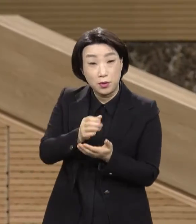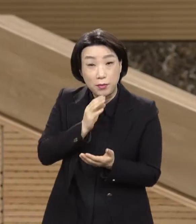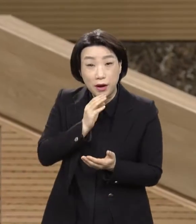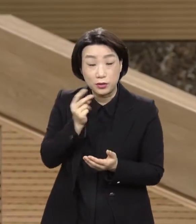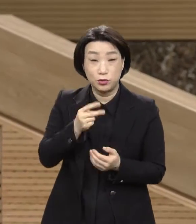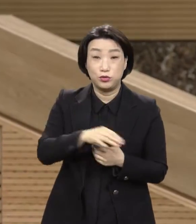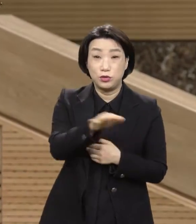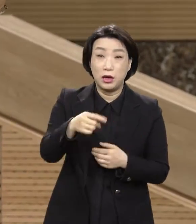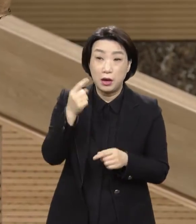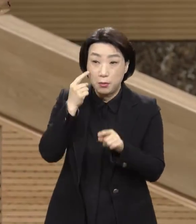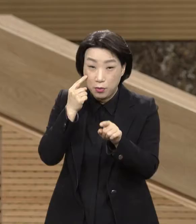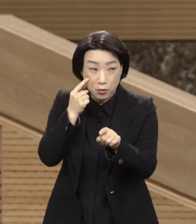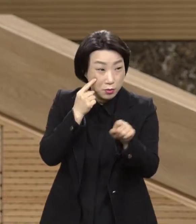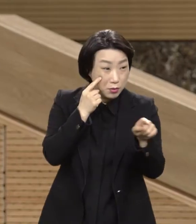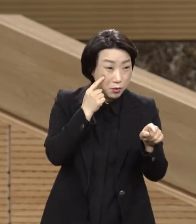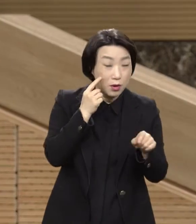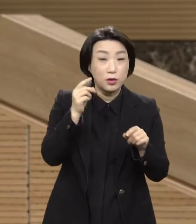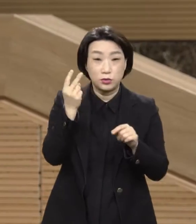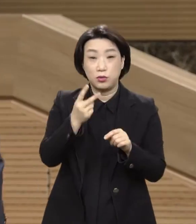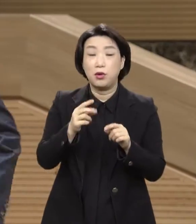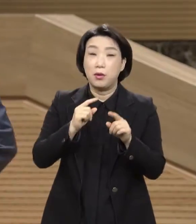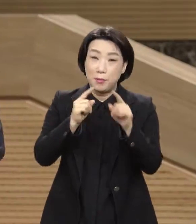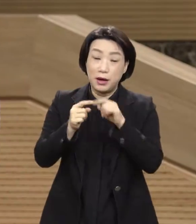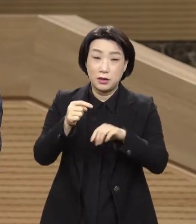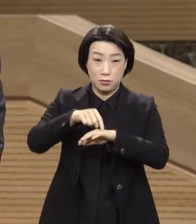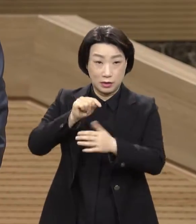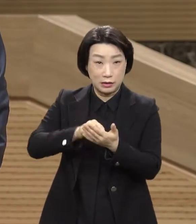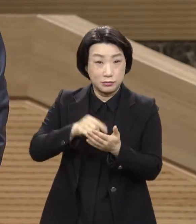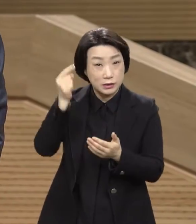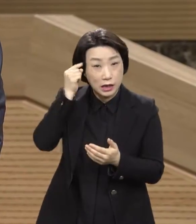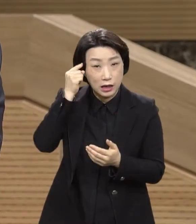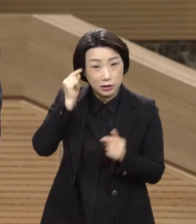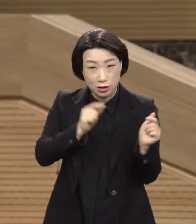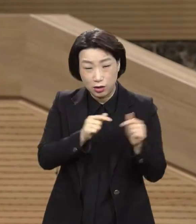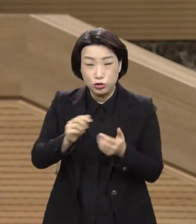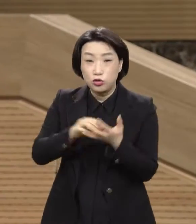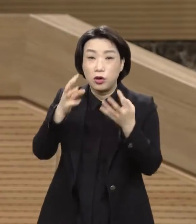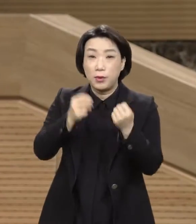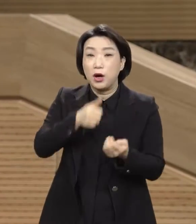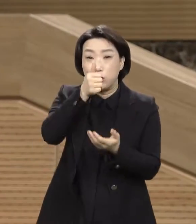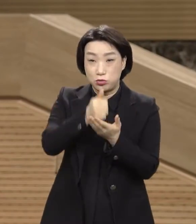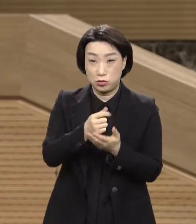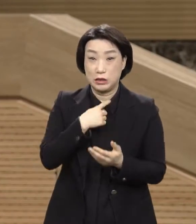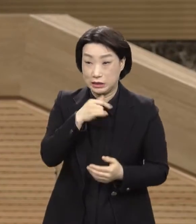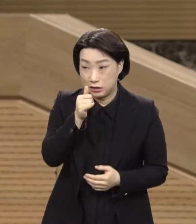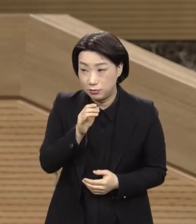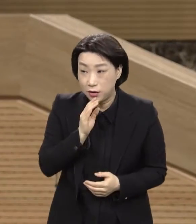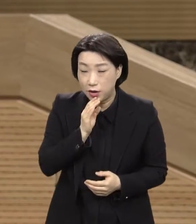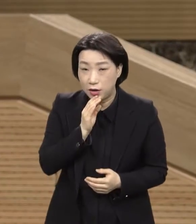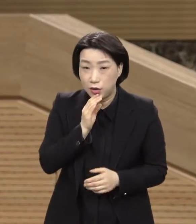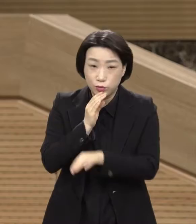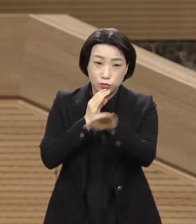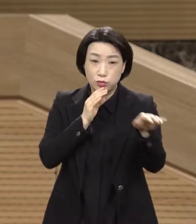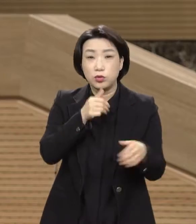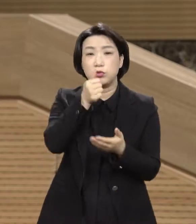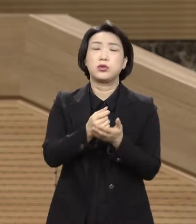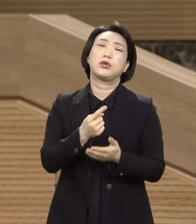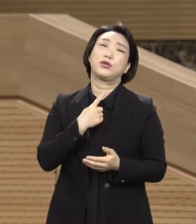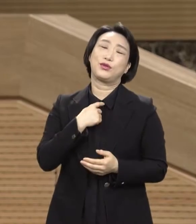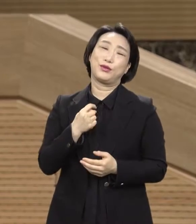언행심사의 수많은 죄들이 우린 죄에게 딱